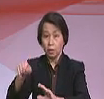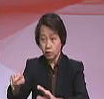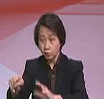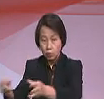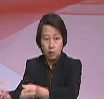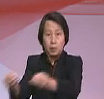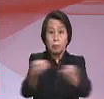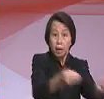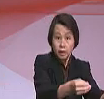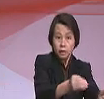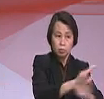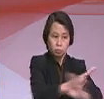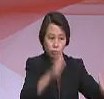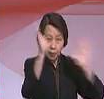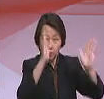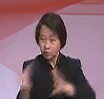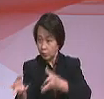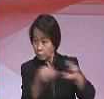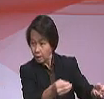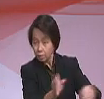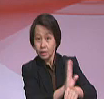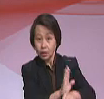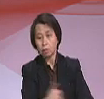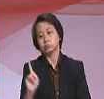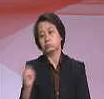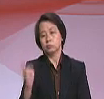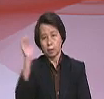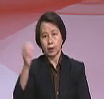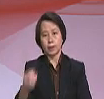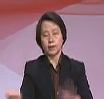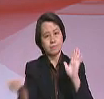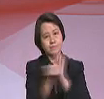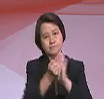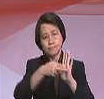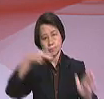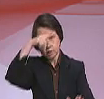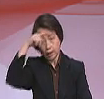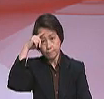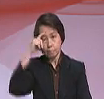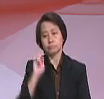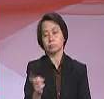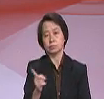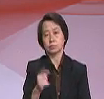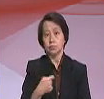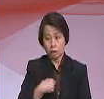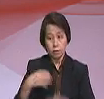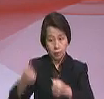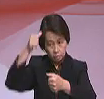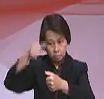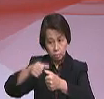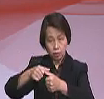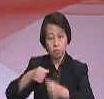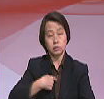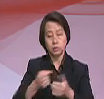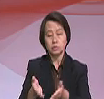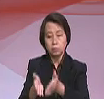memberikannya kepada bukan warga negara, mereka akan di blacklist secara total. Jadi saya beri peringatan ini dan